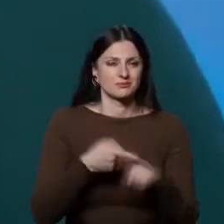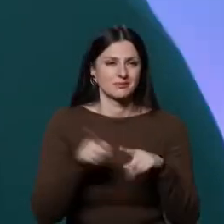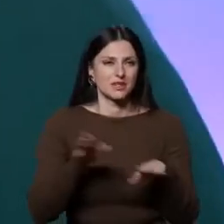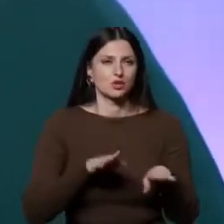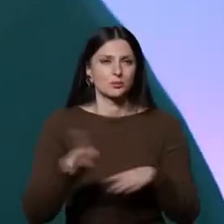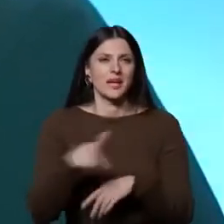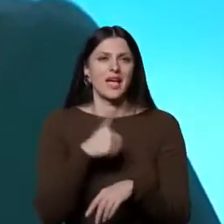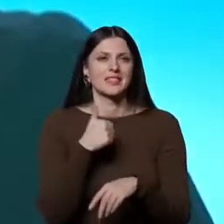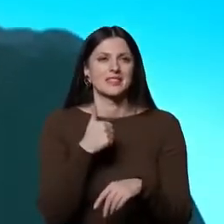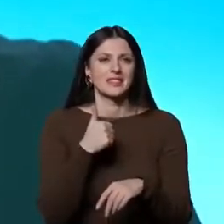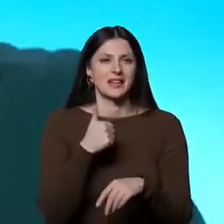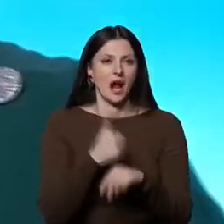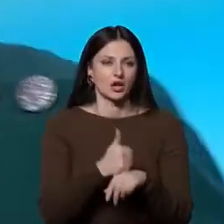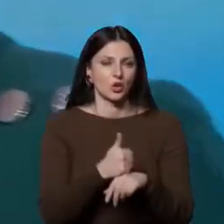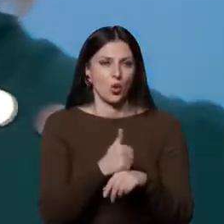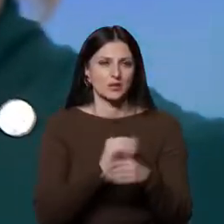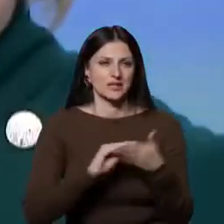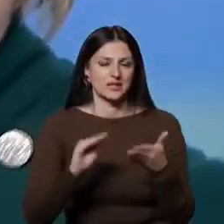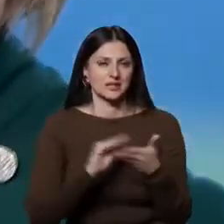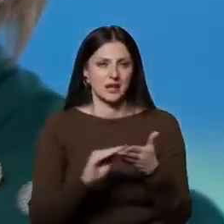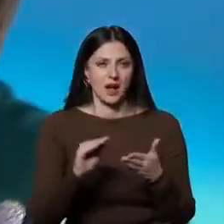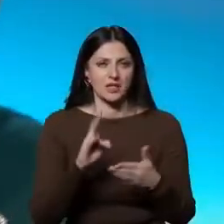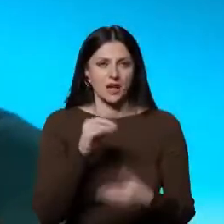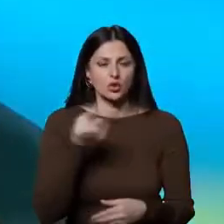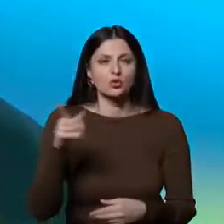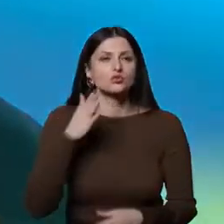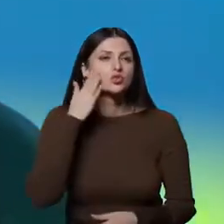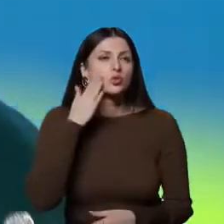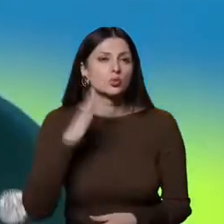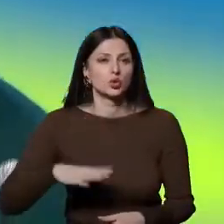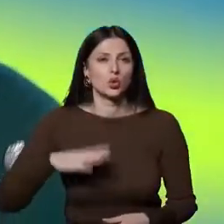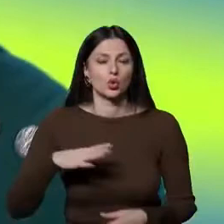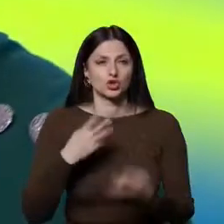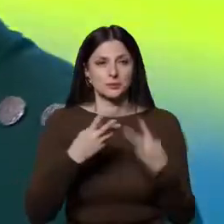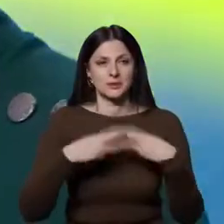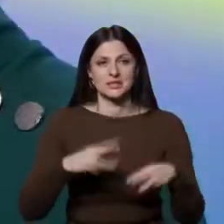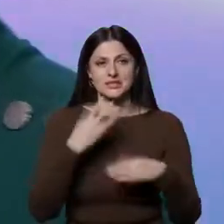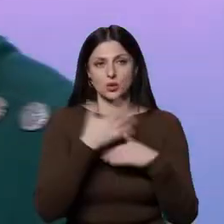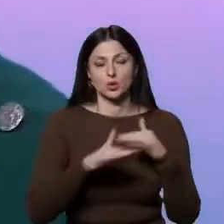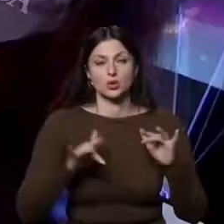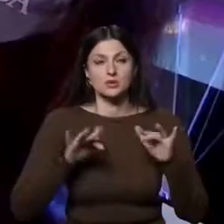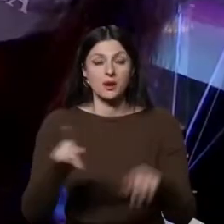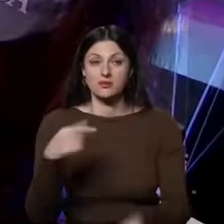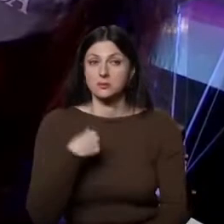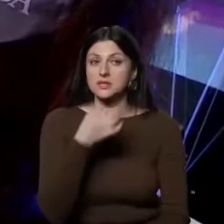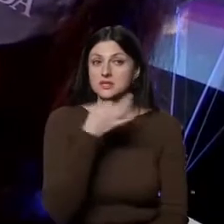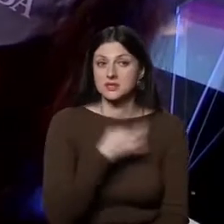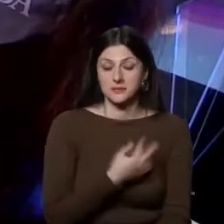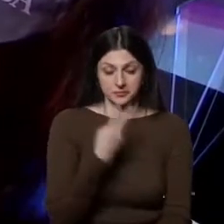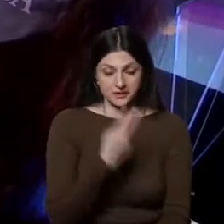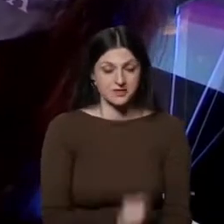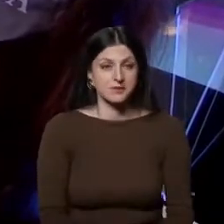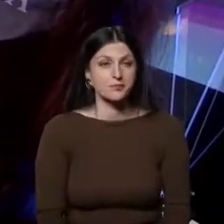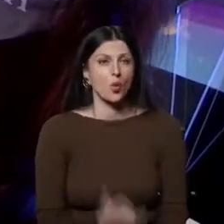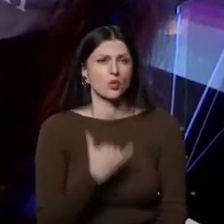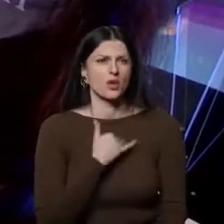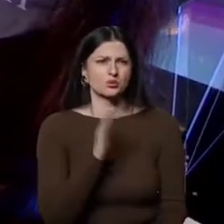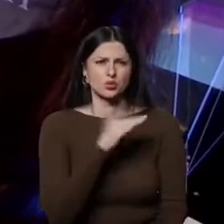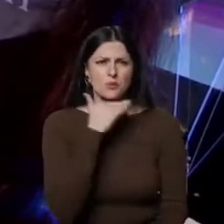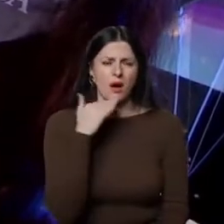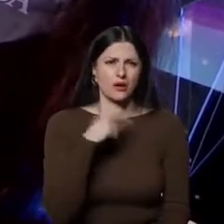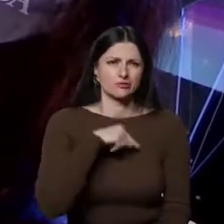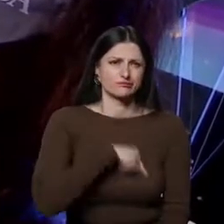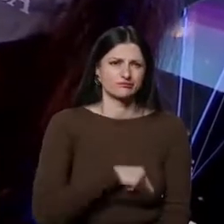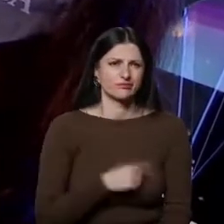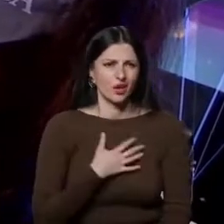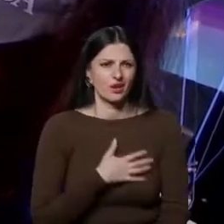секретаря НАТО. Він сам з Румунії, колишній міністр закордонних справ. І він мені сказав, що дивись, у нас було теж багато розчарування в свій час